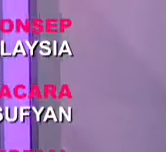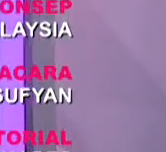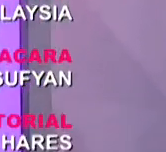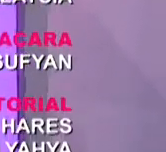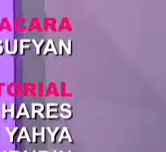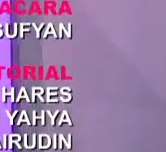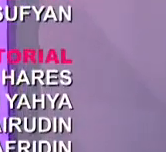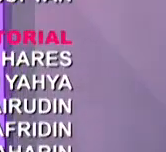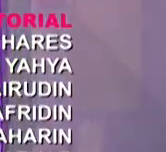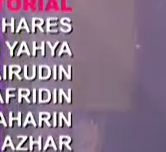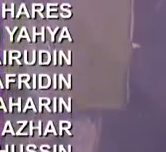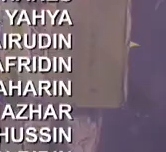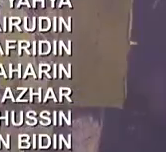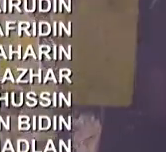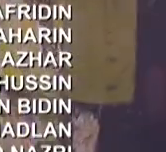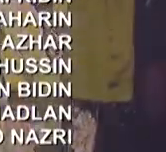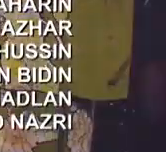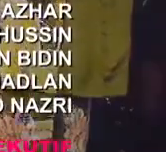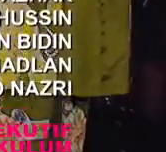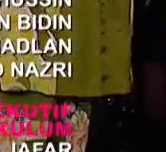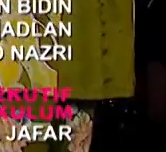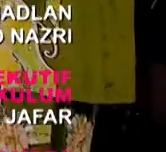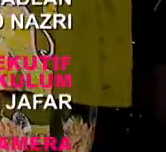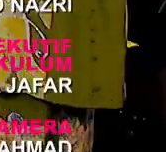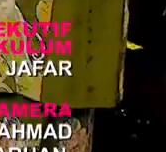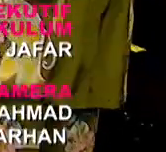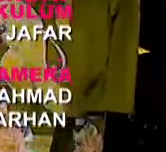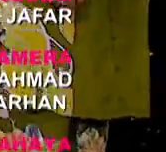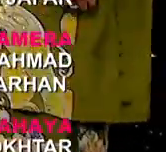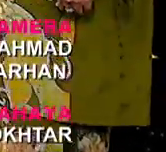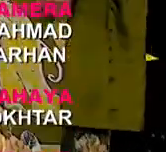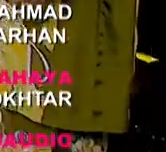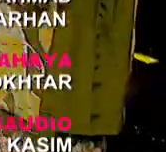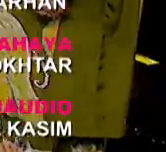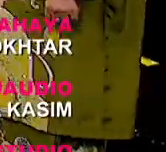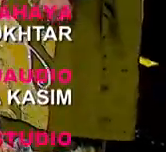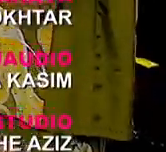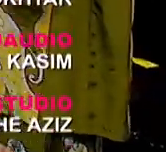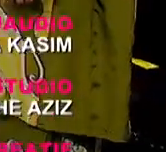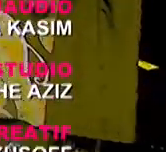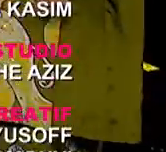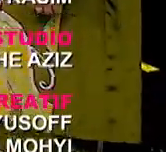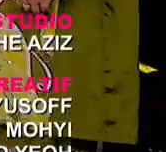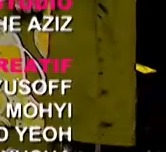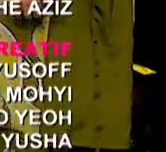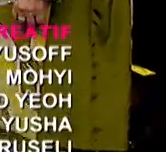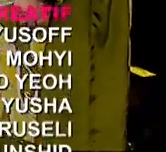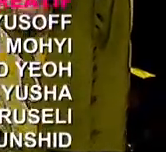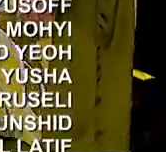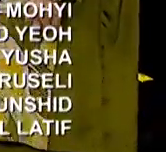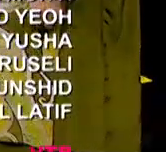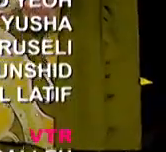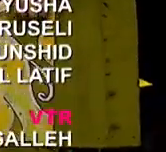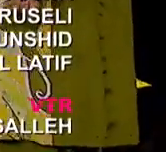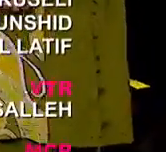lagi indahnya jika kita dapat bersama hidup